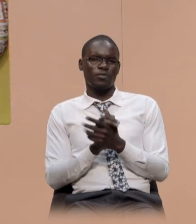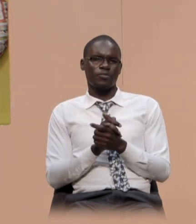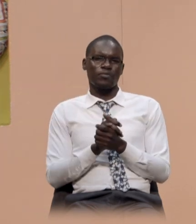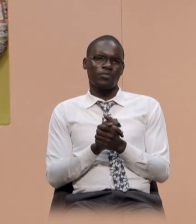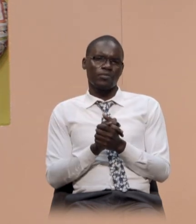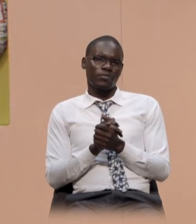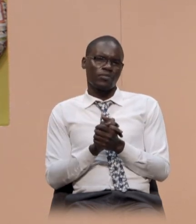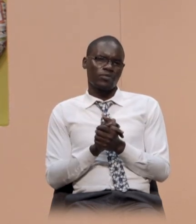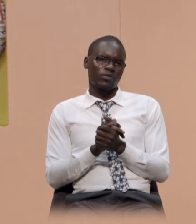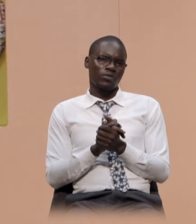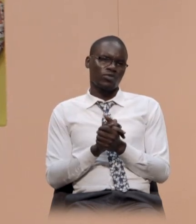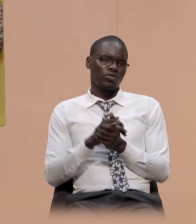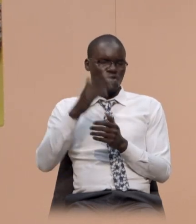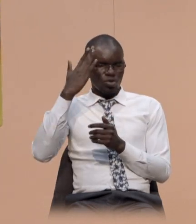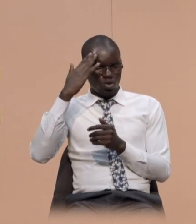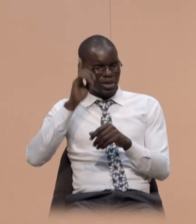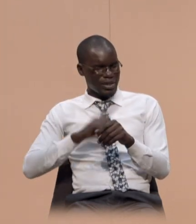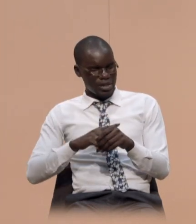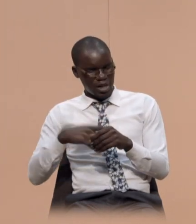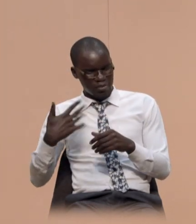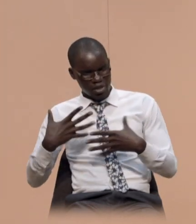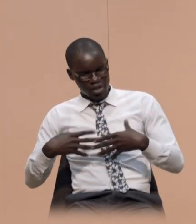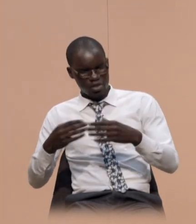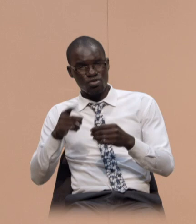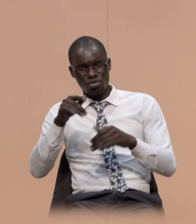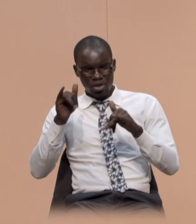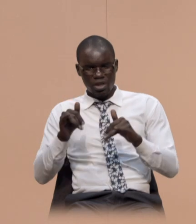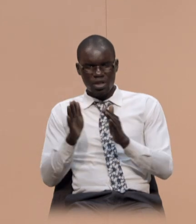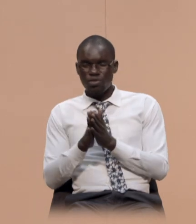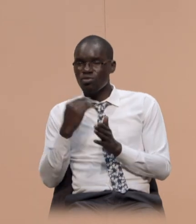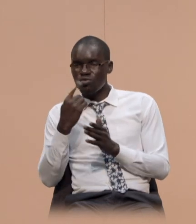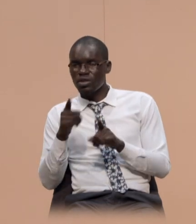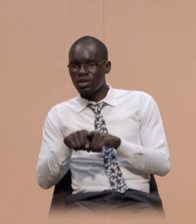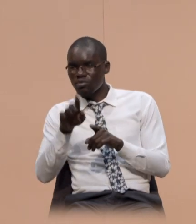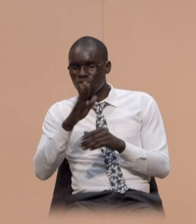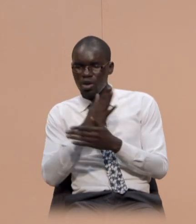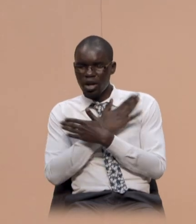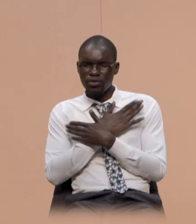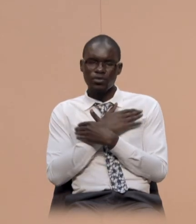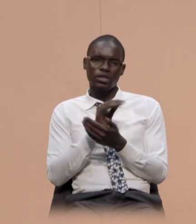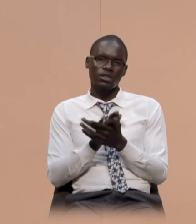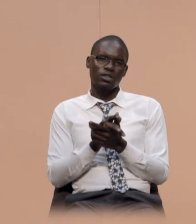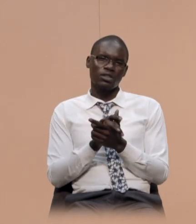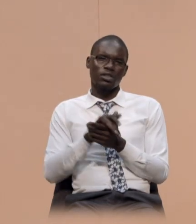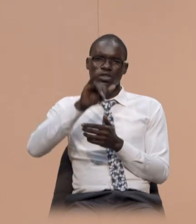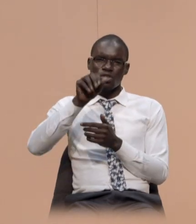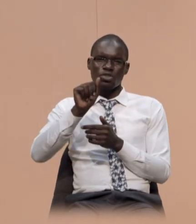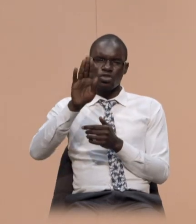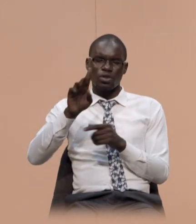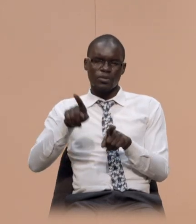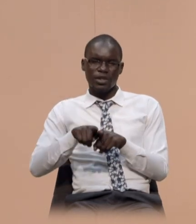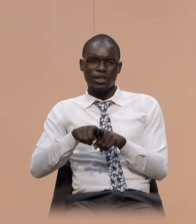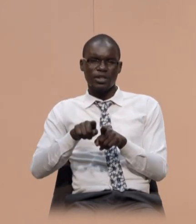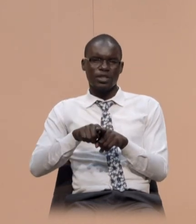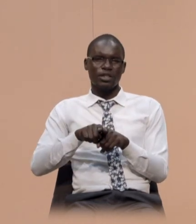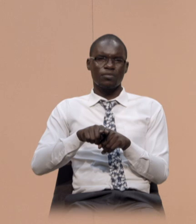else. Watumishi wa Bwana, vitu vinapoenda, unabaki na nani kama rafiki wako? Job, Ayub alibaki na